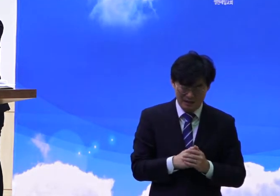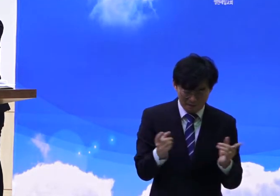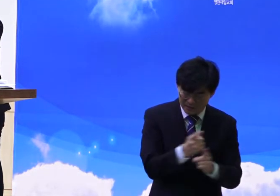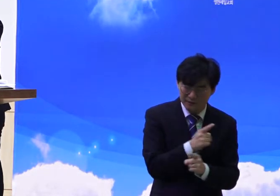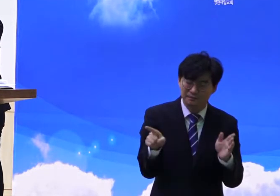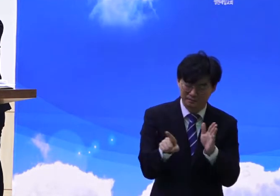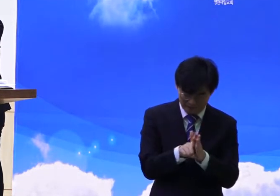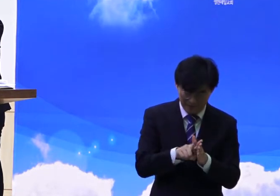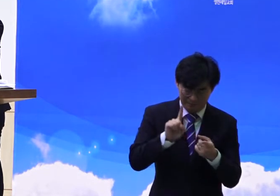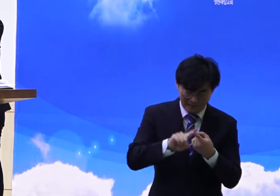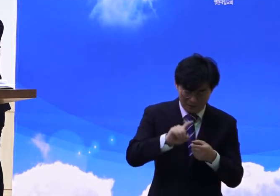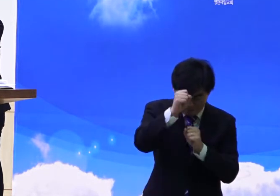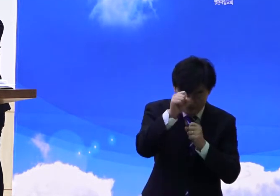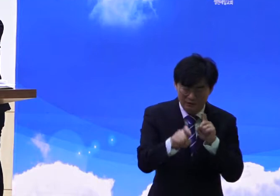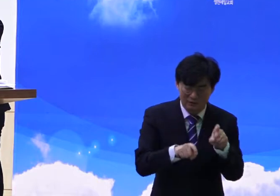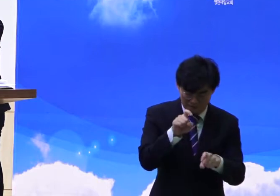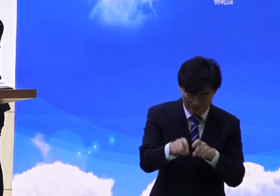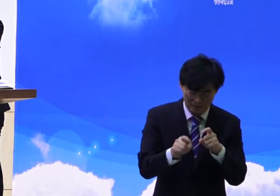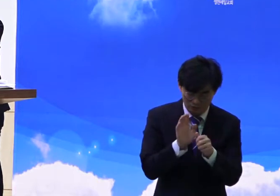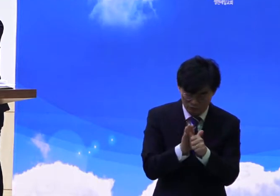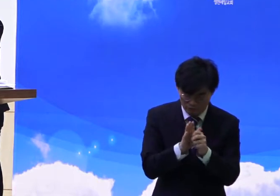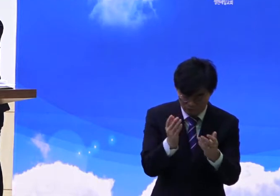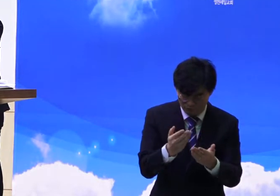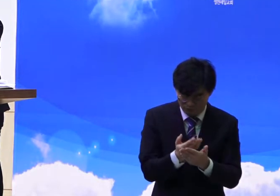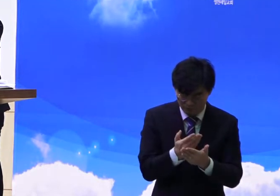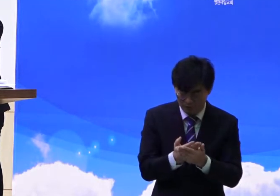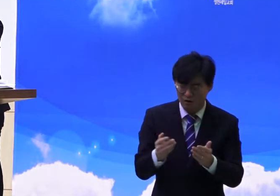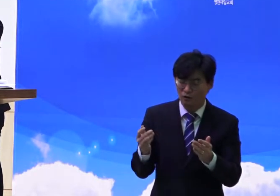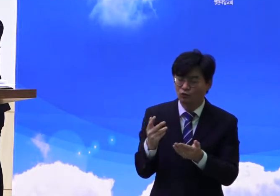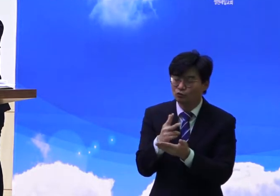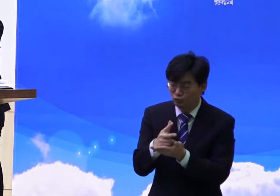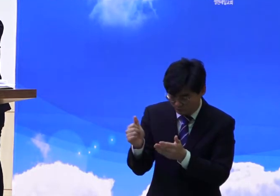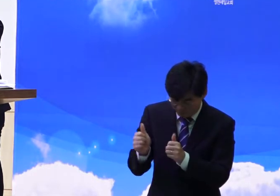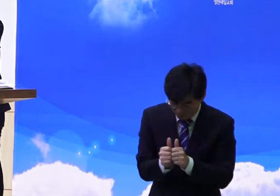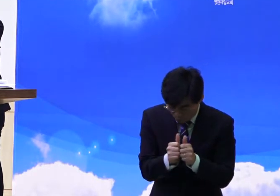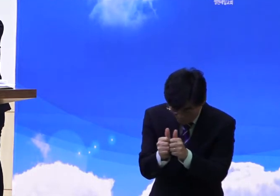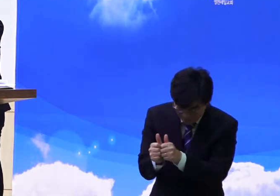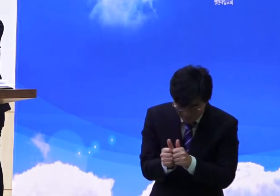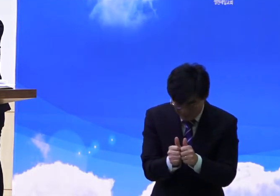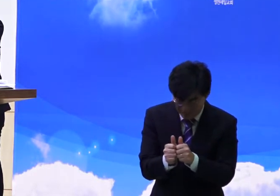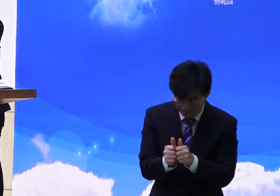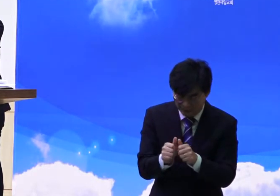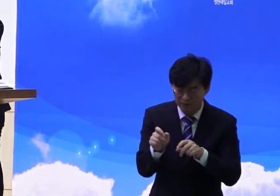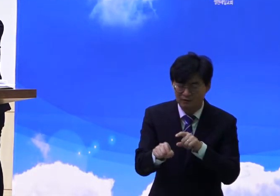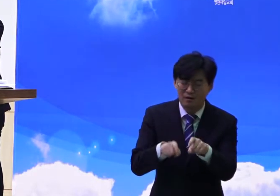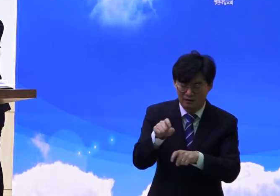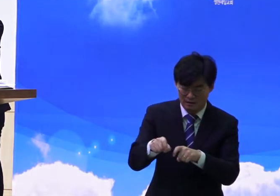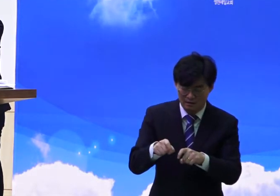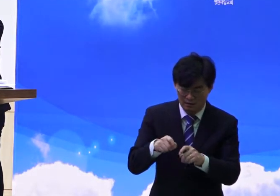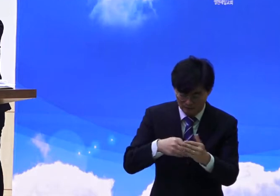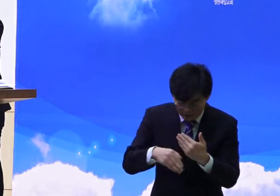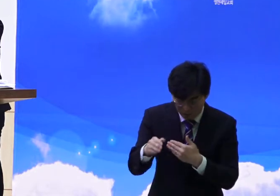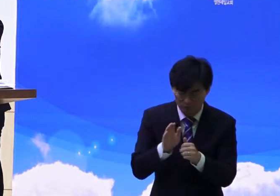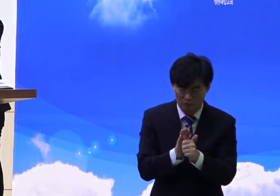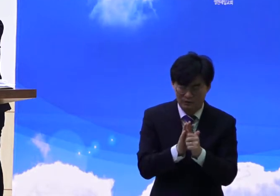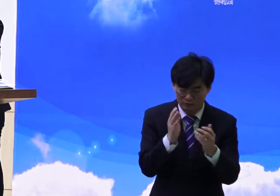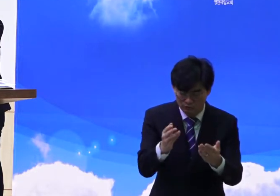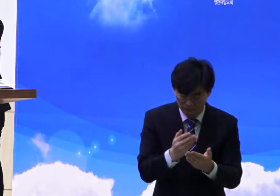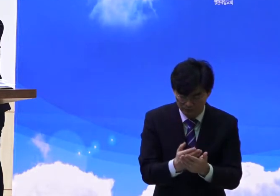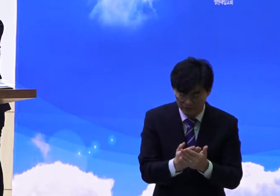하시고 주님과 동행하는 승리의 발걸음 되게 하신 것을 감사드립니다. 주님,